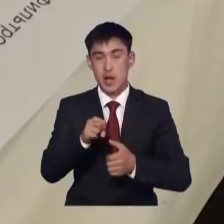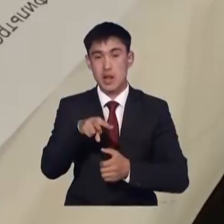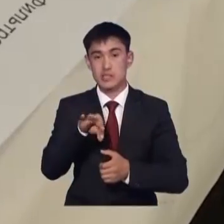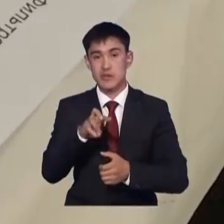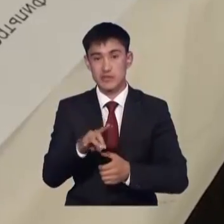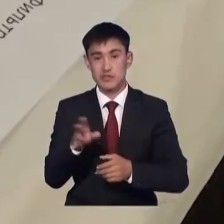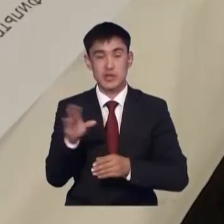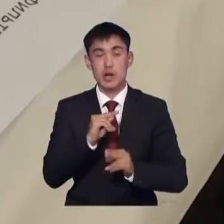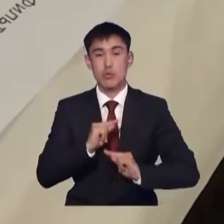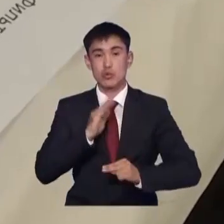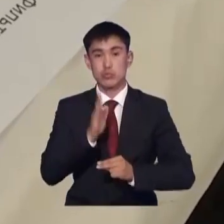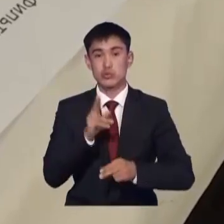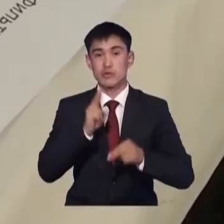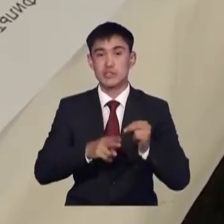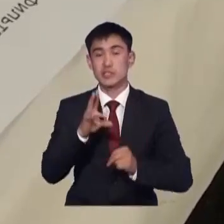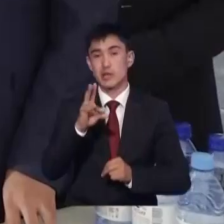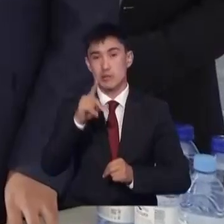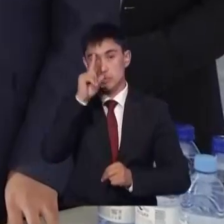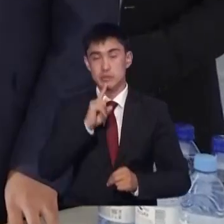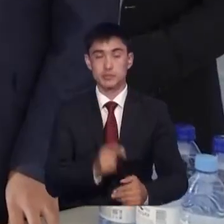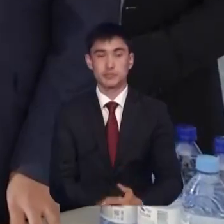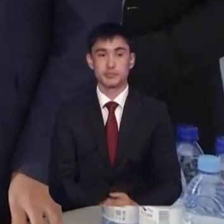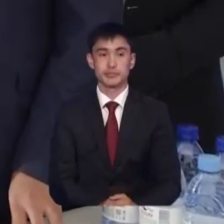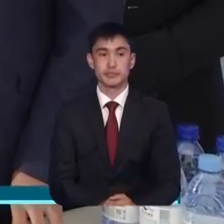сервис все работы будут завершены в